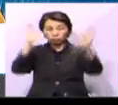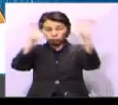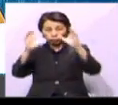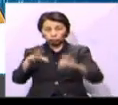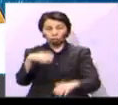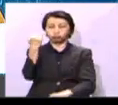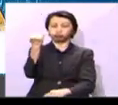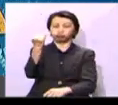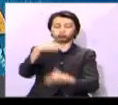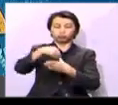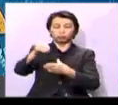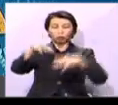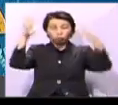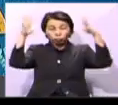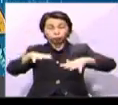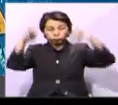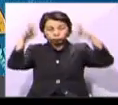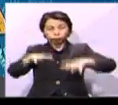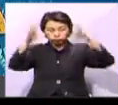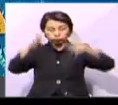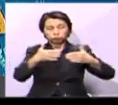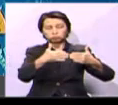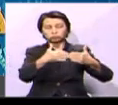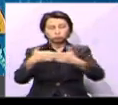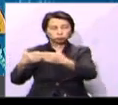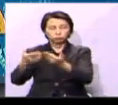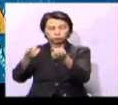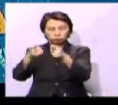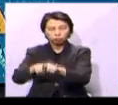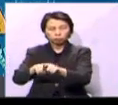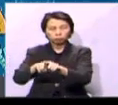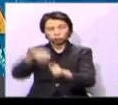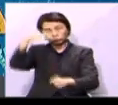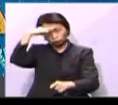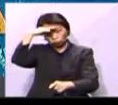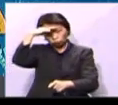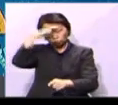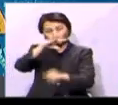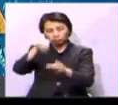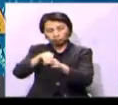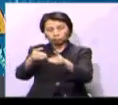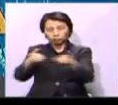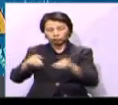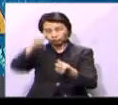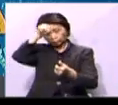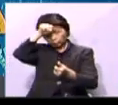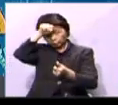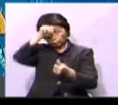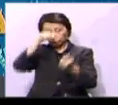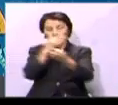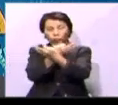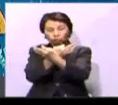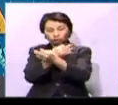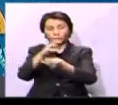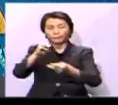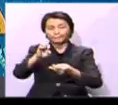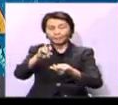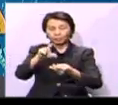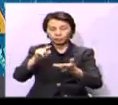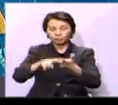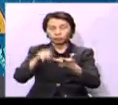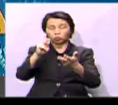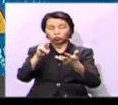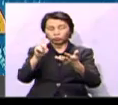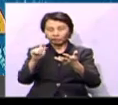telah dikeluarkan yang mana hujan lebat dijangka berterusan berlaku di negeri Johor yang melibatkan daerah Segamat, Keluang, Mersing, Kota